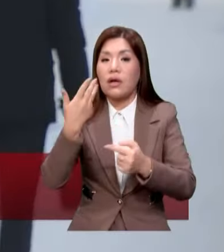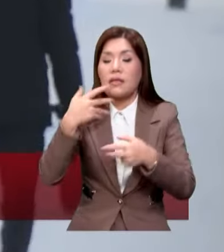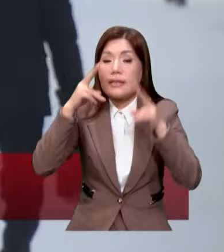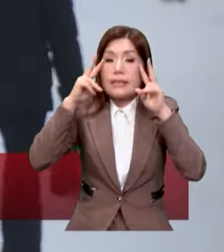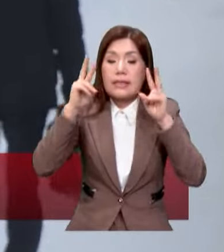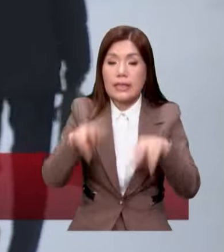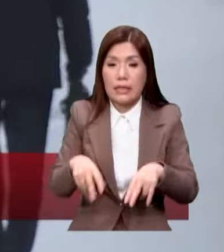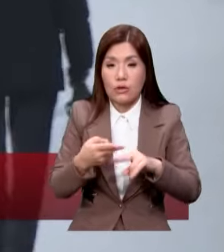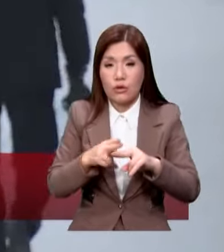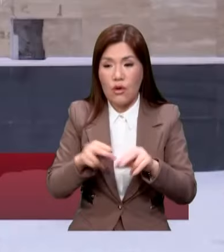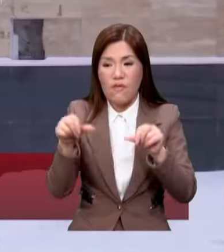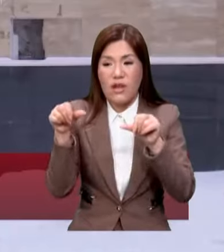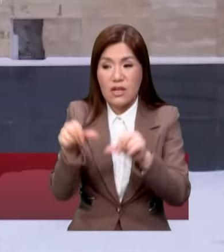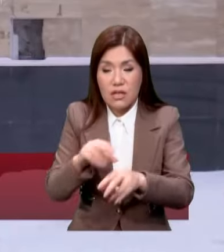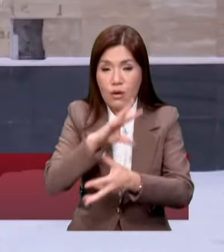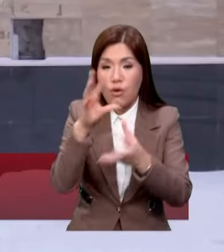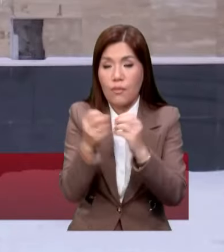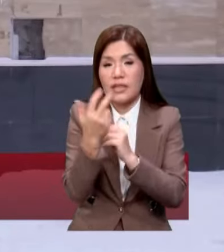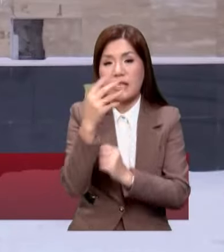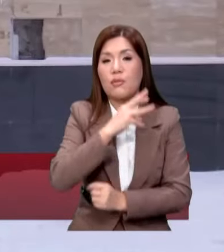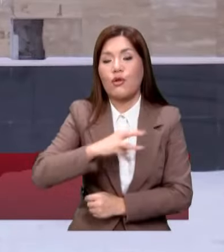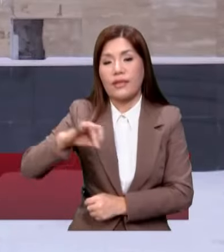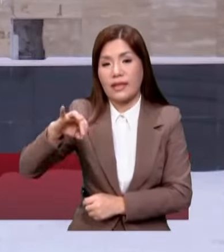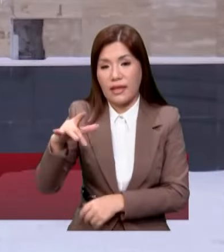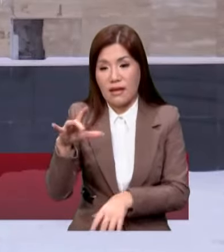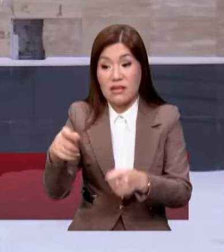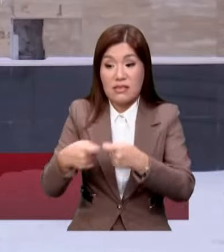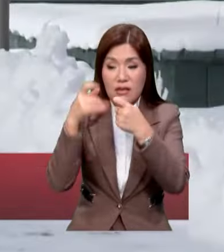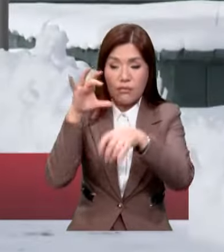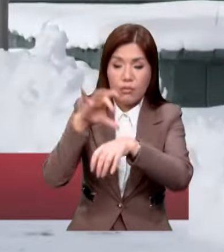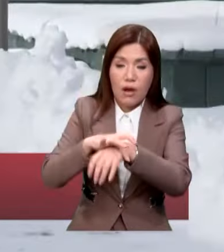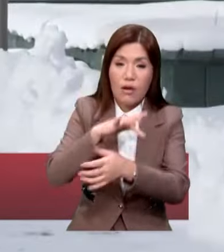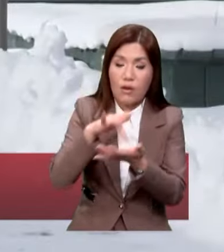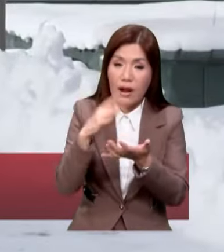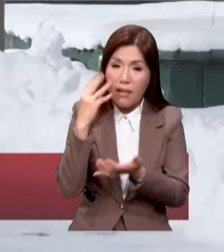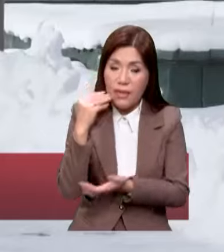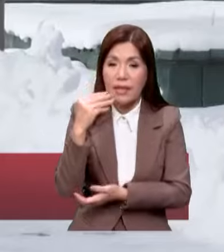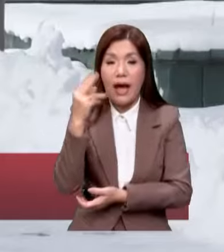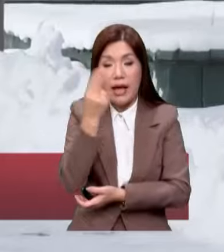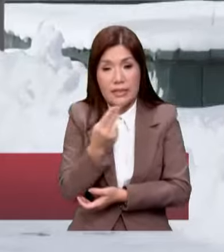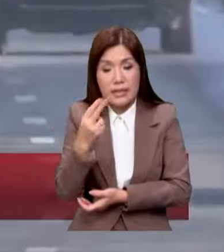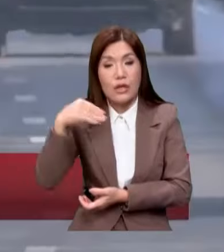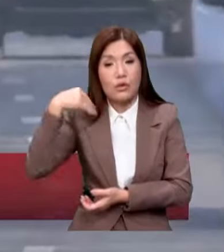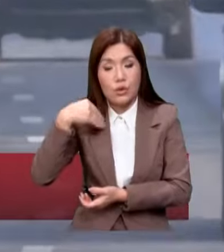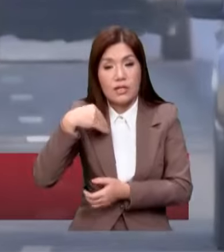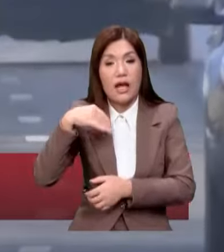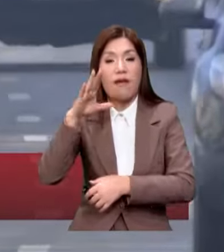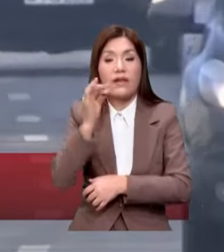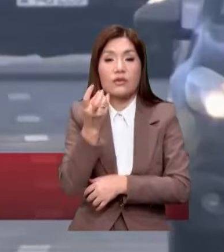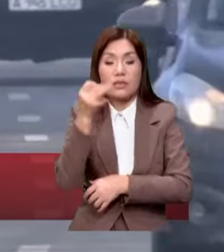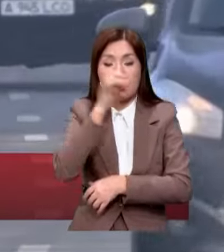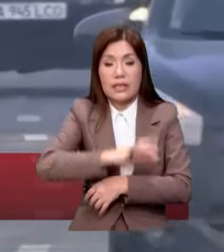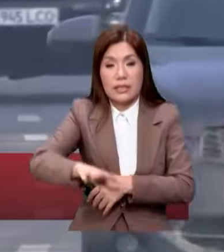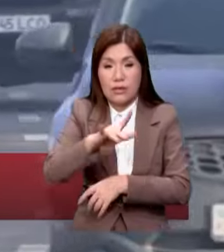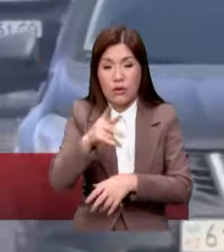Известно лишь, что ущерб государству оценивается в 3 миллиона тенге. Нарушения были зафиксированы в Алматы, Астане, Туркестанской и Восточно-Казахстанской областях.